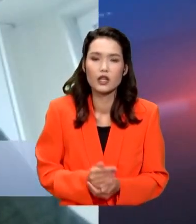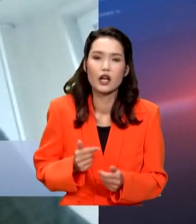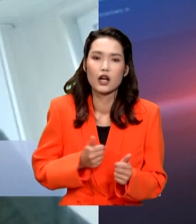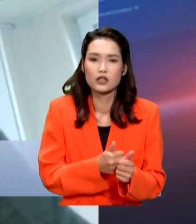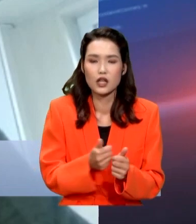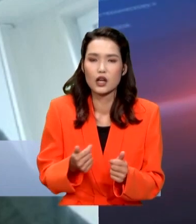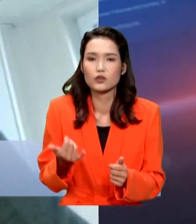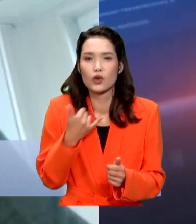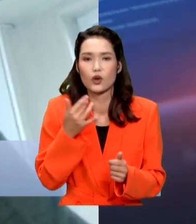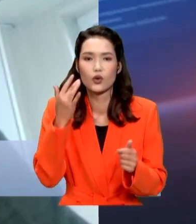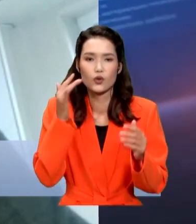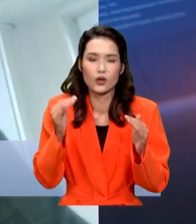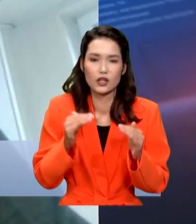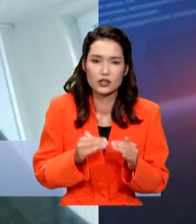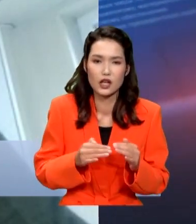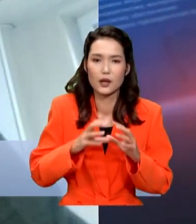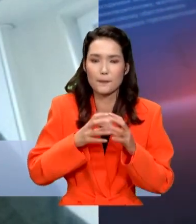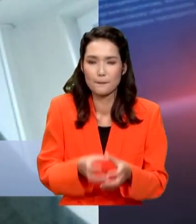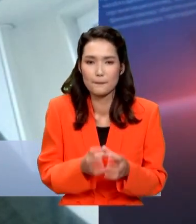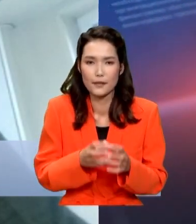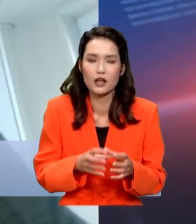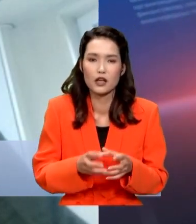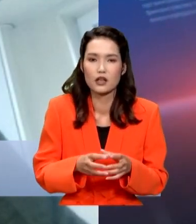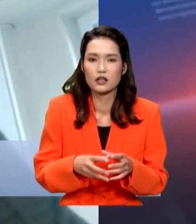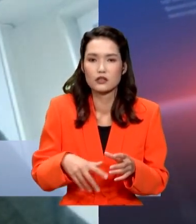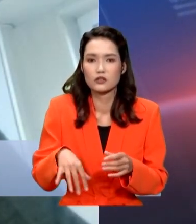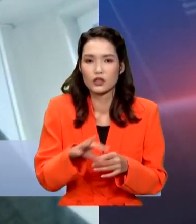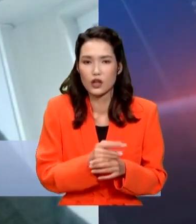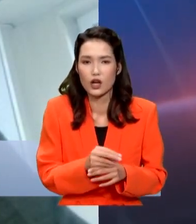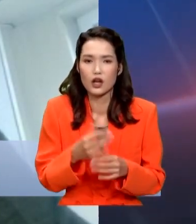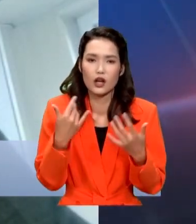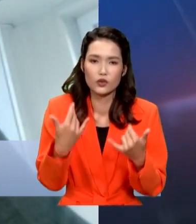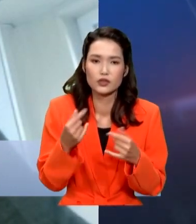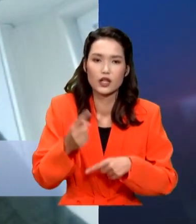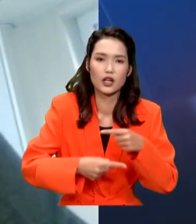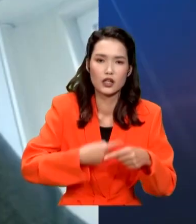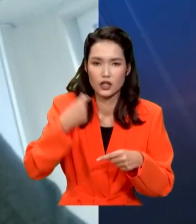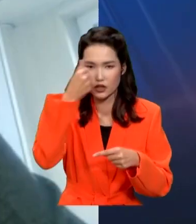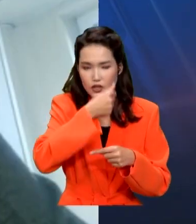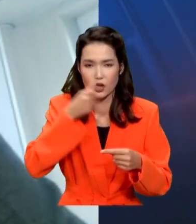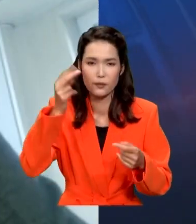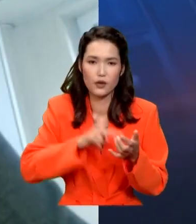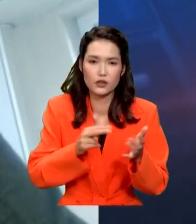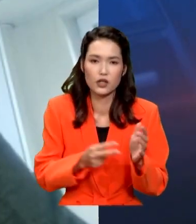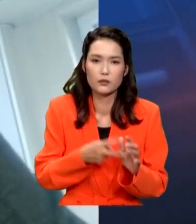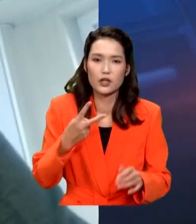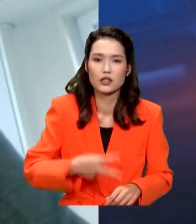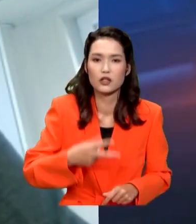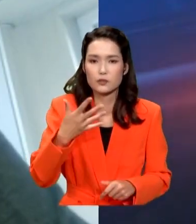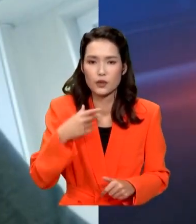в кабалу, они же потом из нас веревки вьют. У нас и так на следующий год запланировано, в 2025